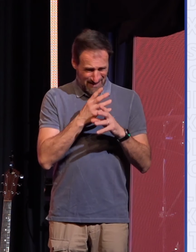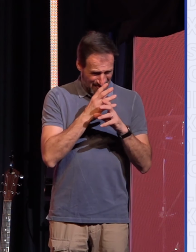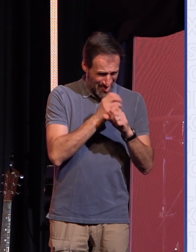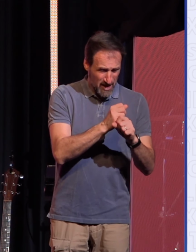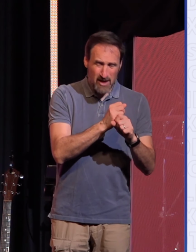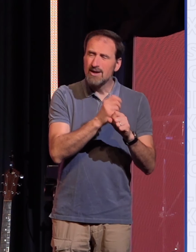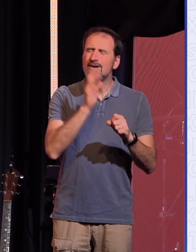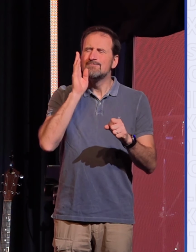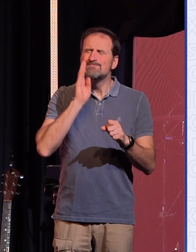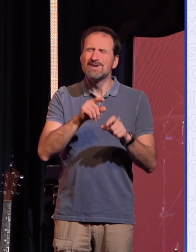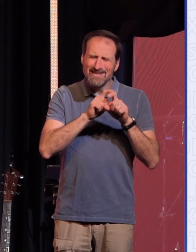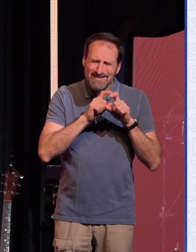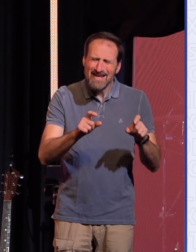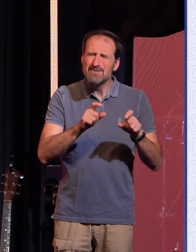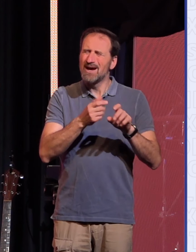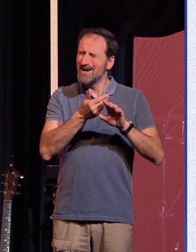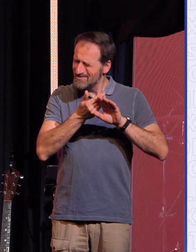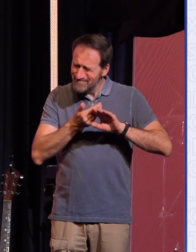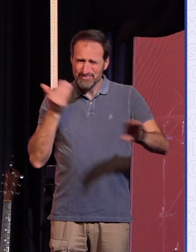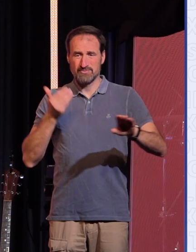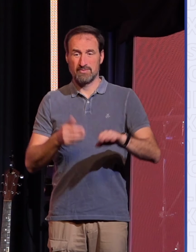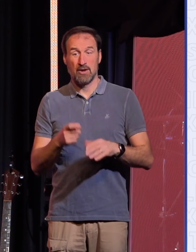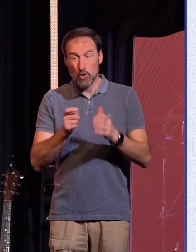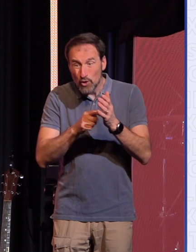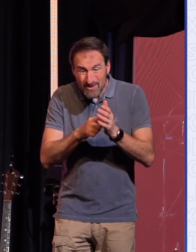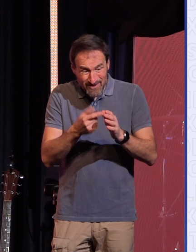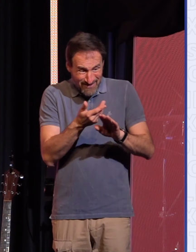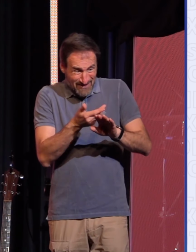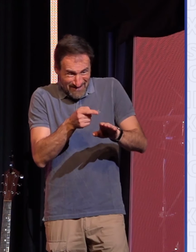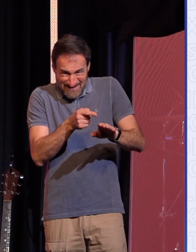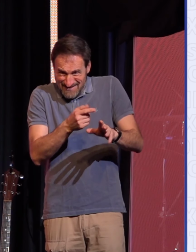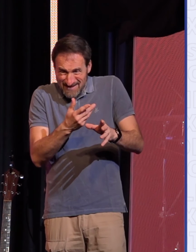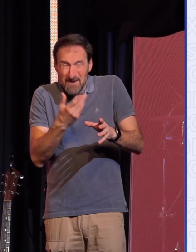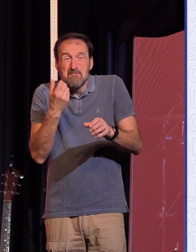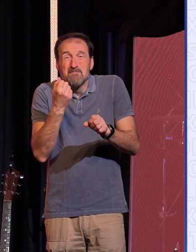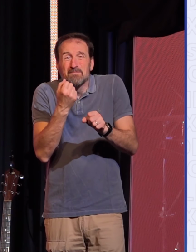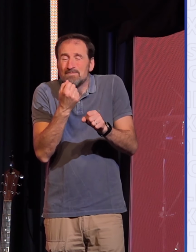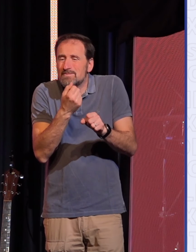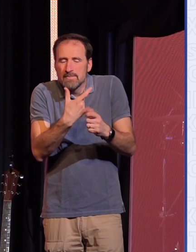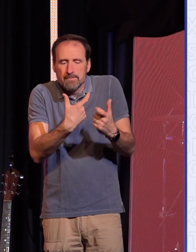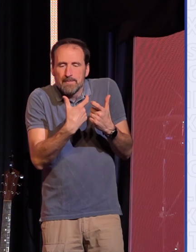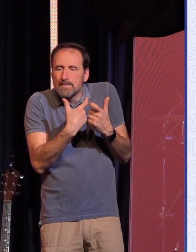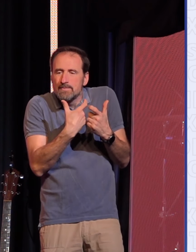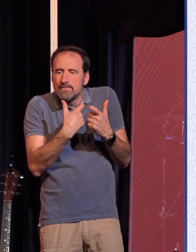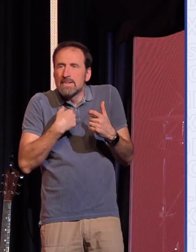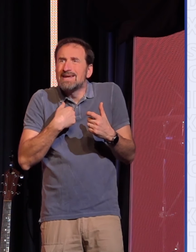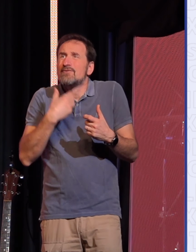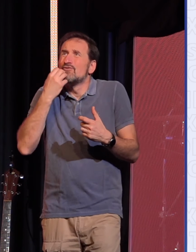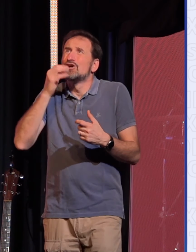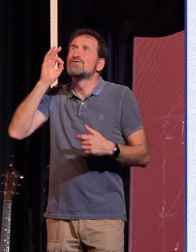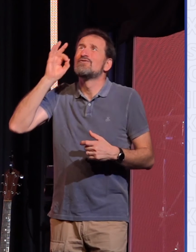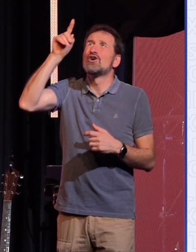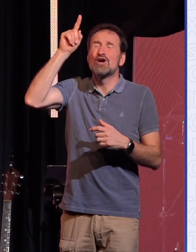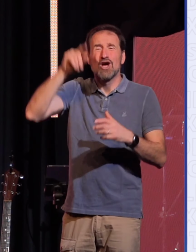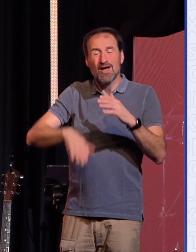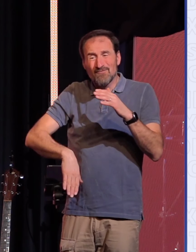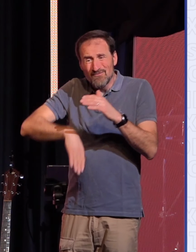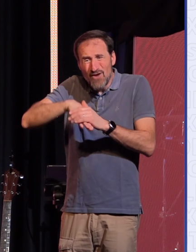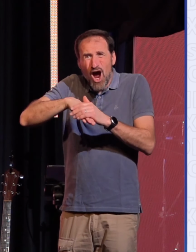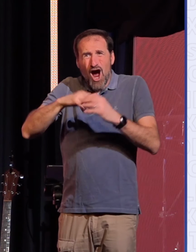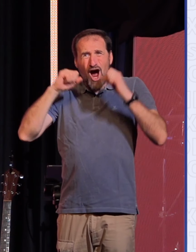Themen halten dich davon ab, in das volle Potenzial hineinzukommen, was Gott für dich vorbereitet hat. Und ich ermutige